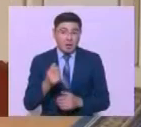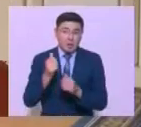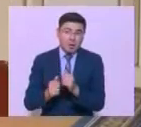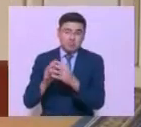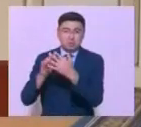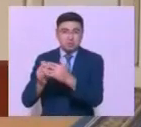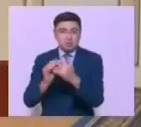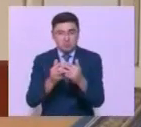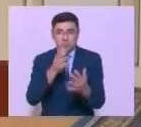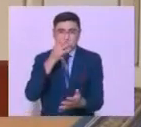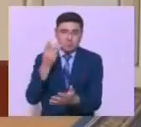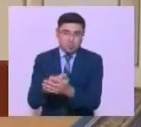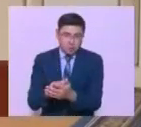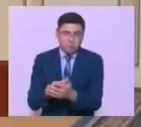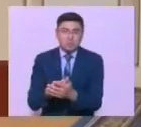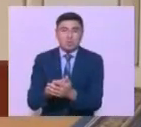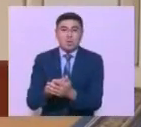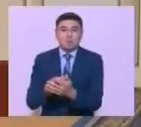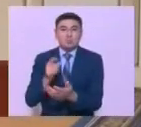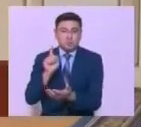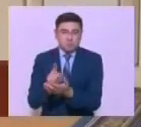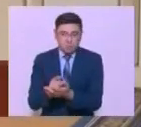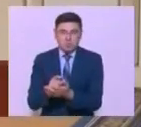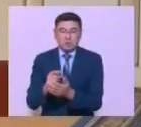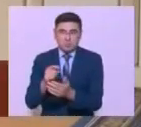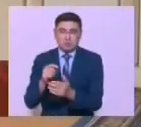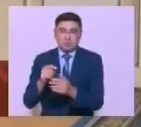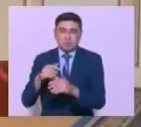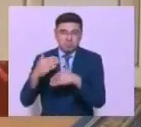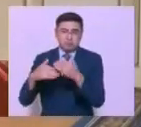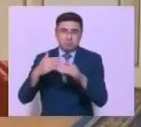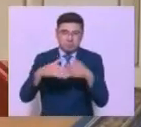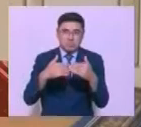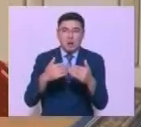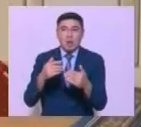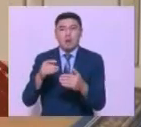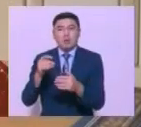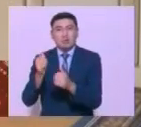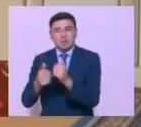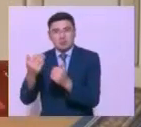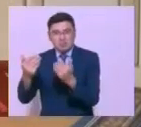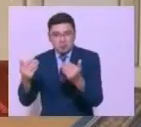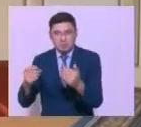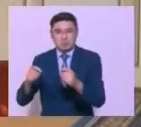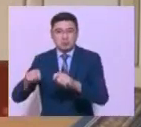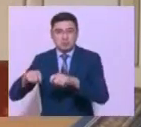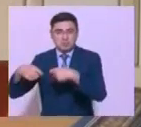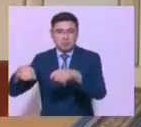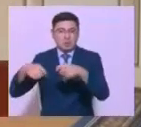ауылында өндіріс салып, бірақ малын таратып берсе ол тиімді деп ойлаймын. Сондықтан біз осы алдағы